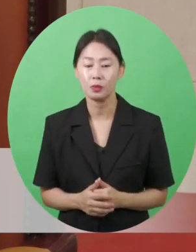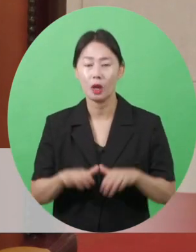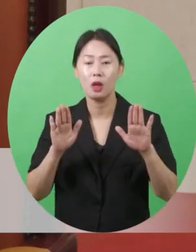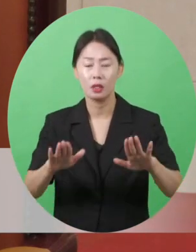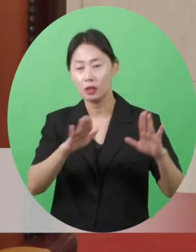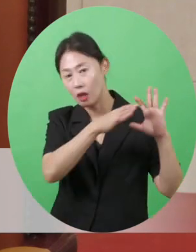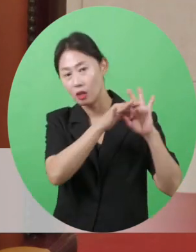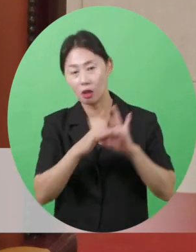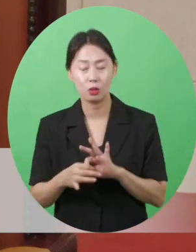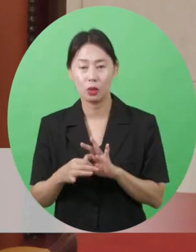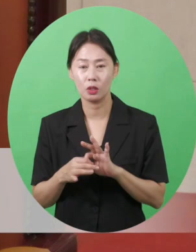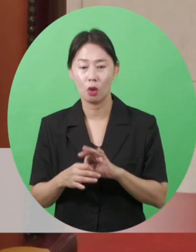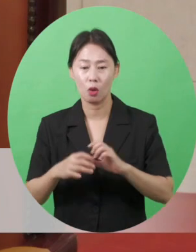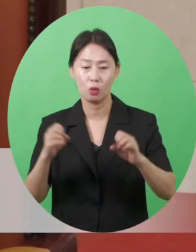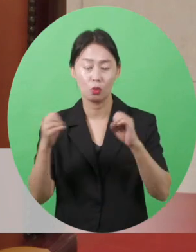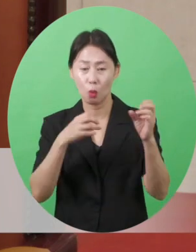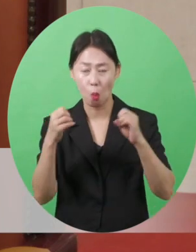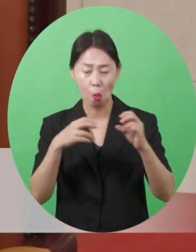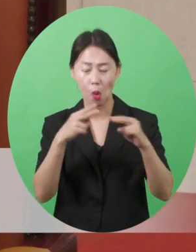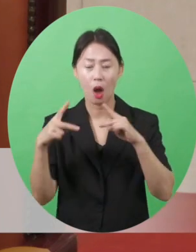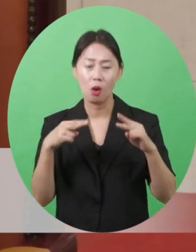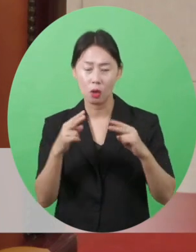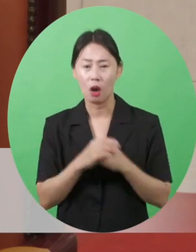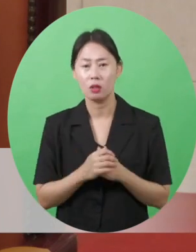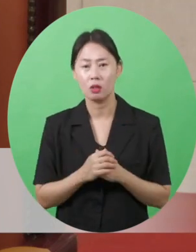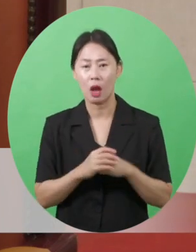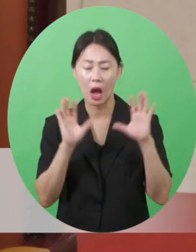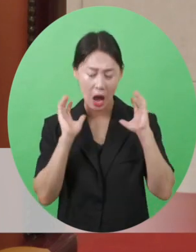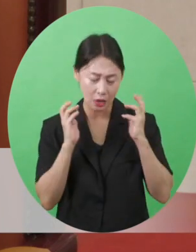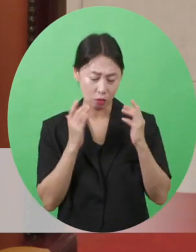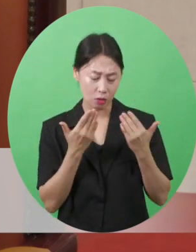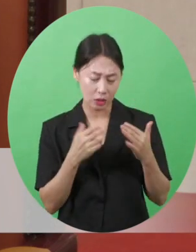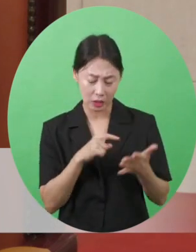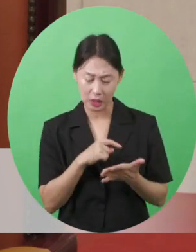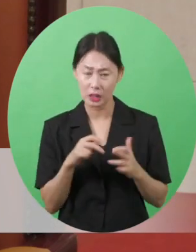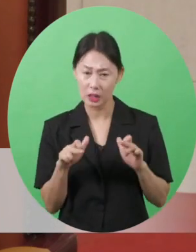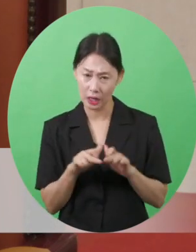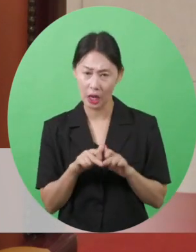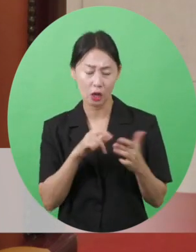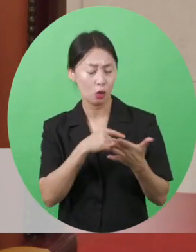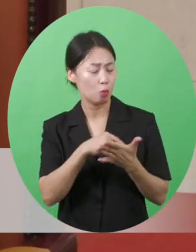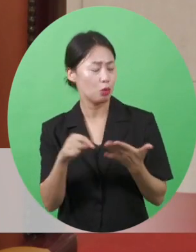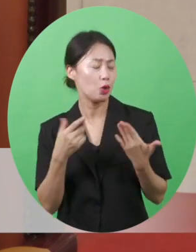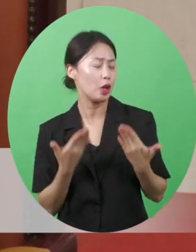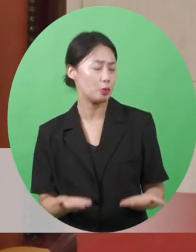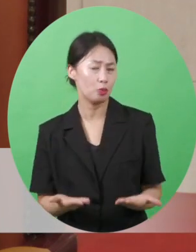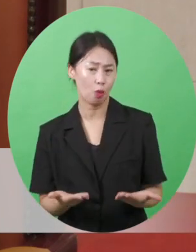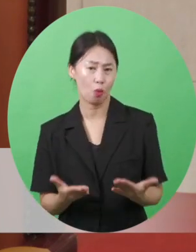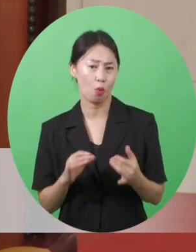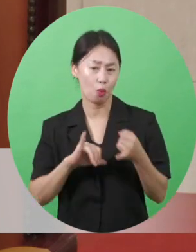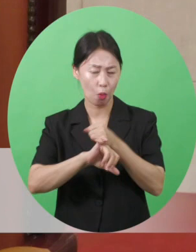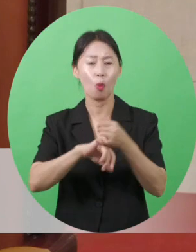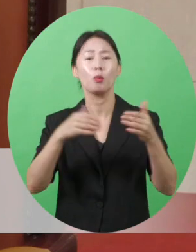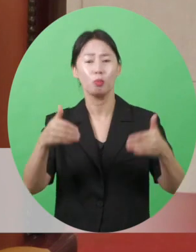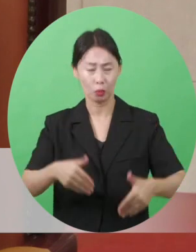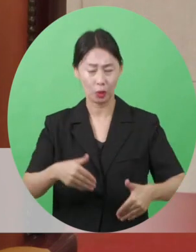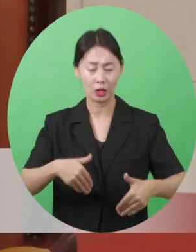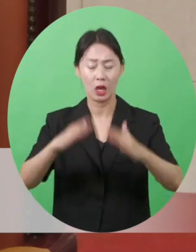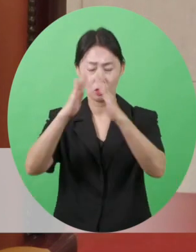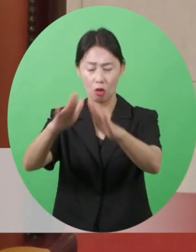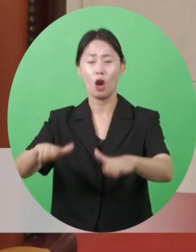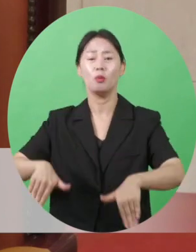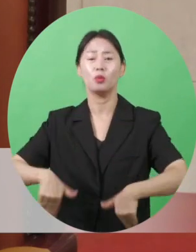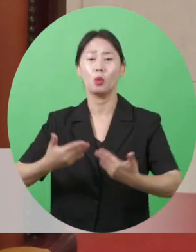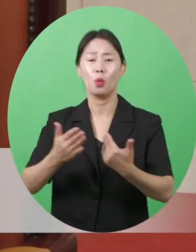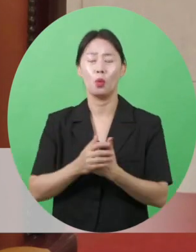현재 계속해서 우리 토론자분들께서도 아동 피해 장애인 쉼터가 필요하다라는 말씀을 드렸는데 전남도도 이에